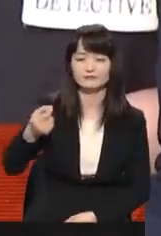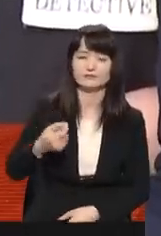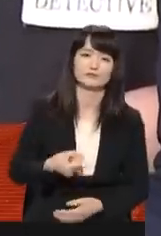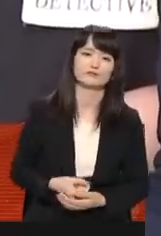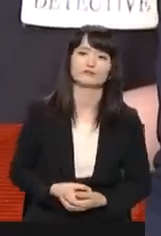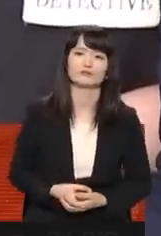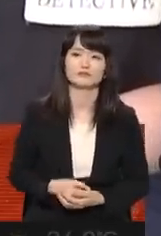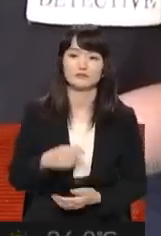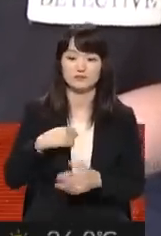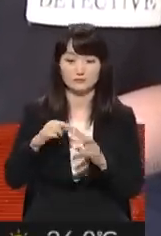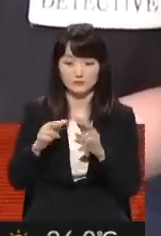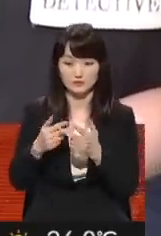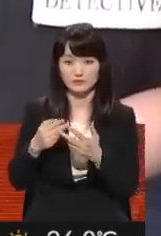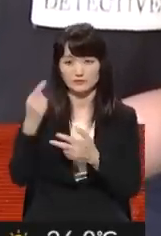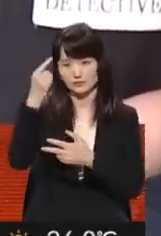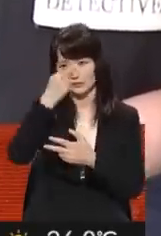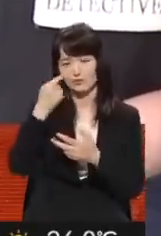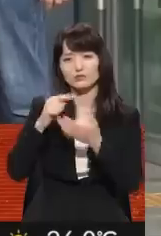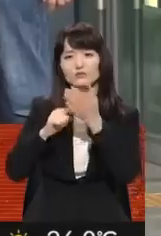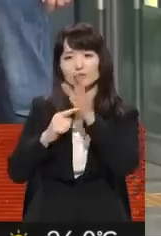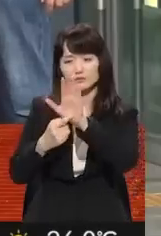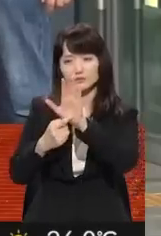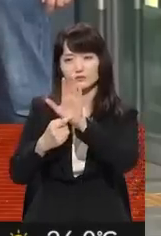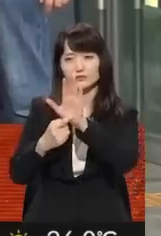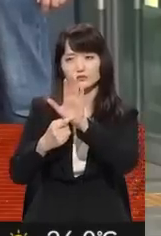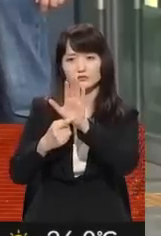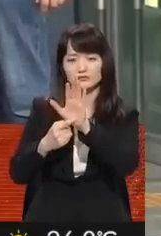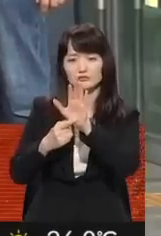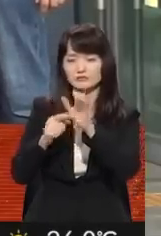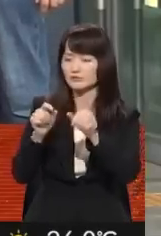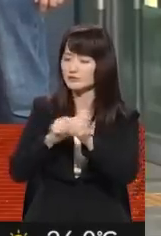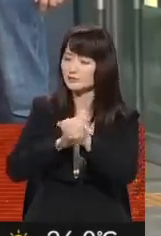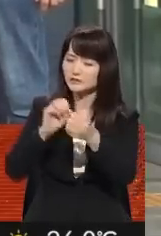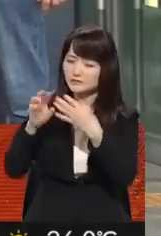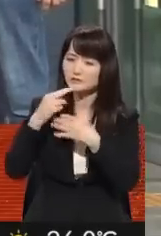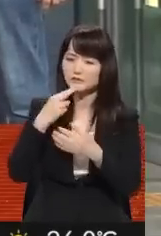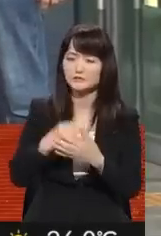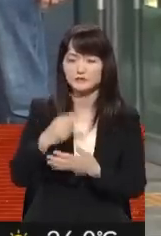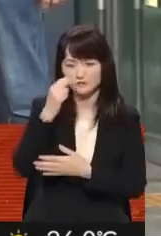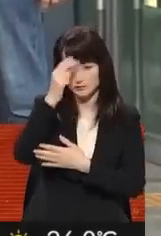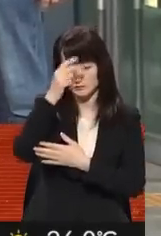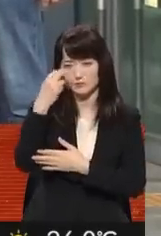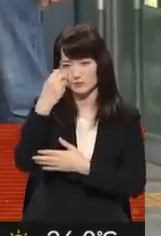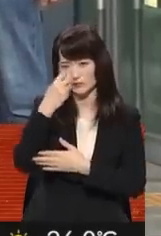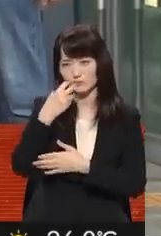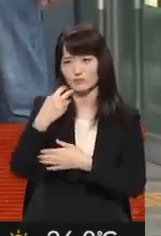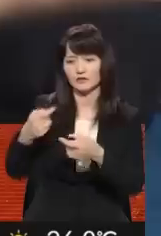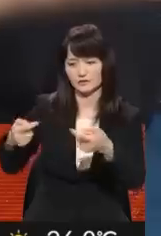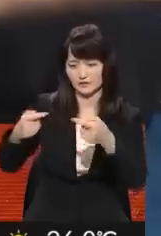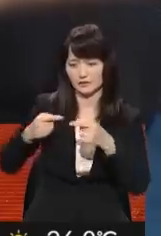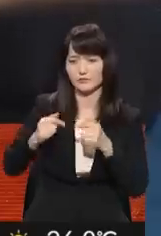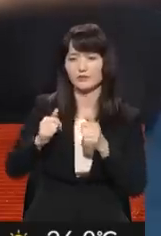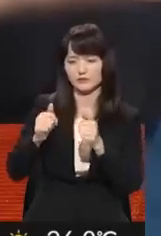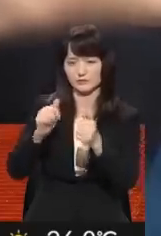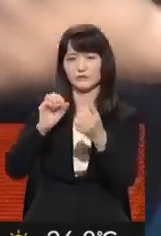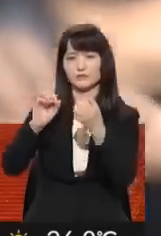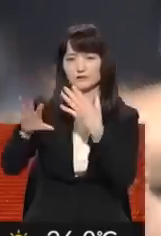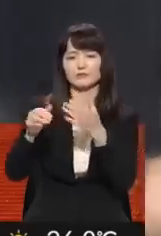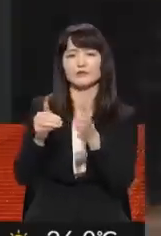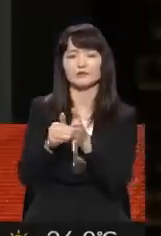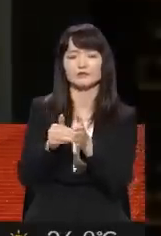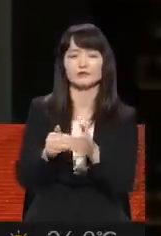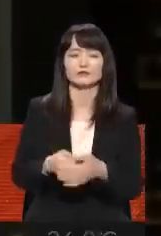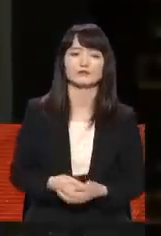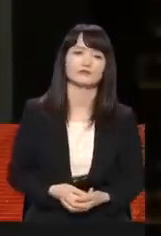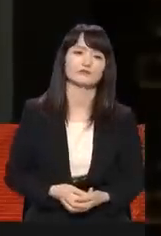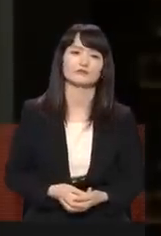했습니다. 또 본인의 신상이 공개된 데 대해서는 할 말이 없다. 검찰 조사에 성실히 임하겠다. 이상입니다. 라고 말을 아꼈습니다. 자,